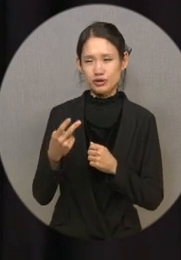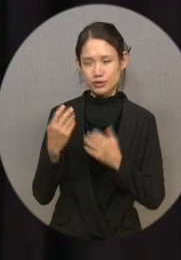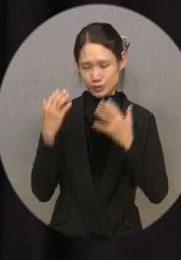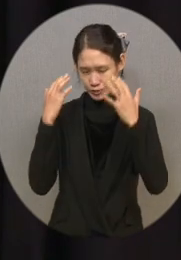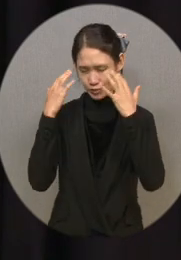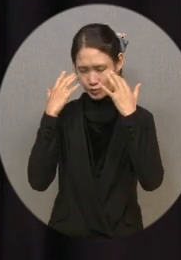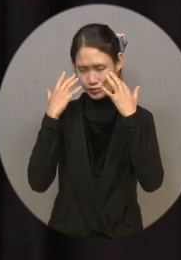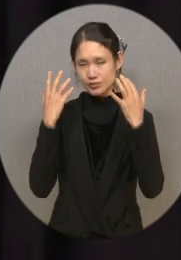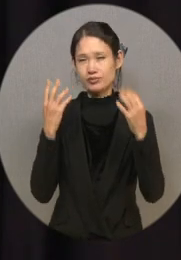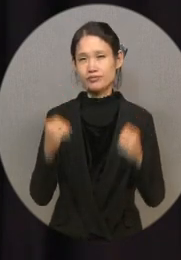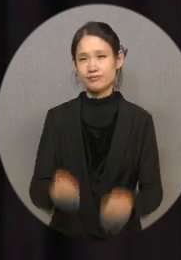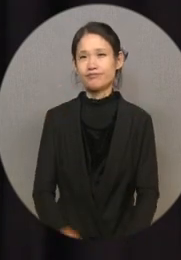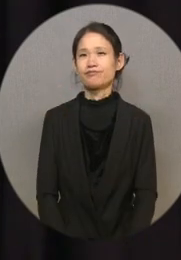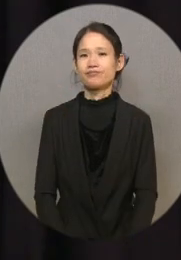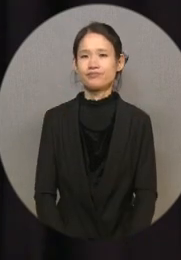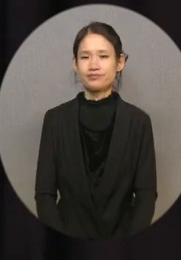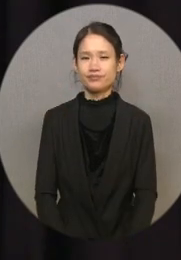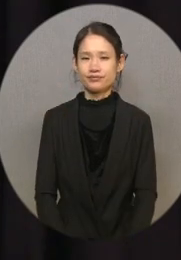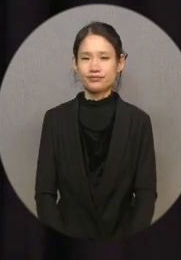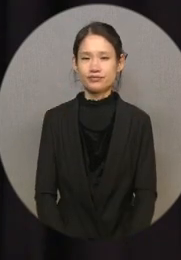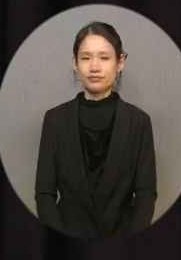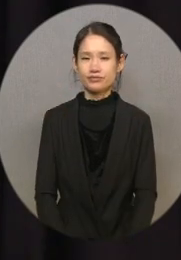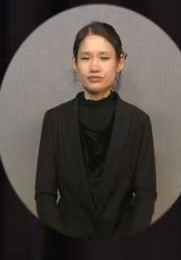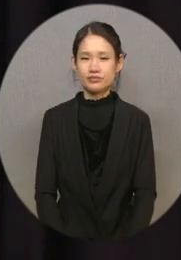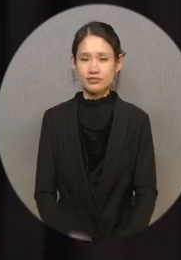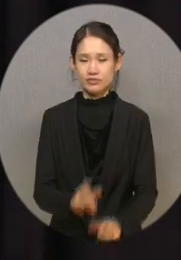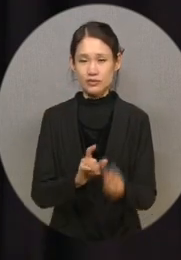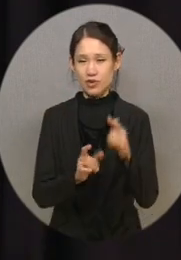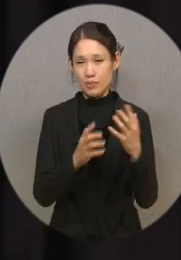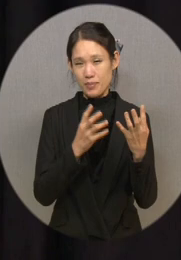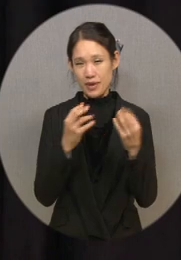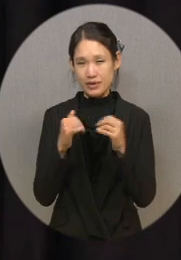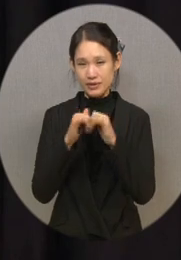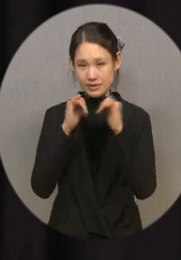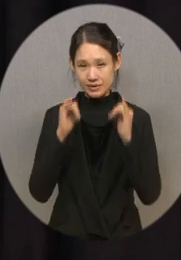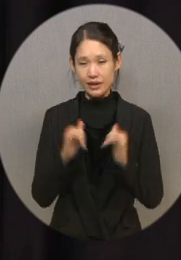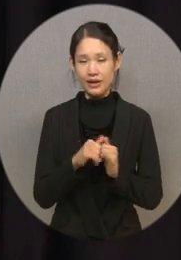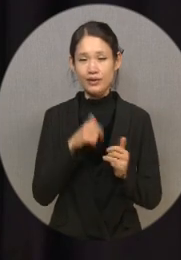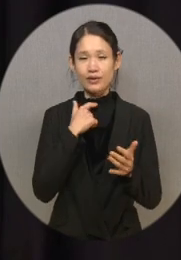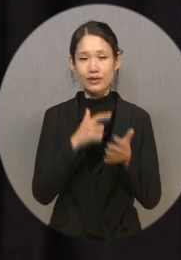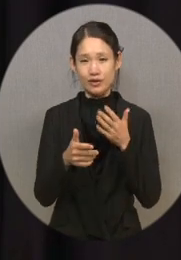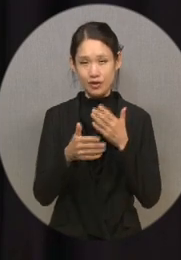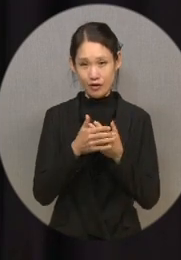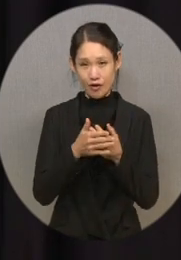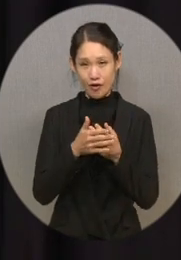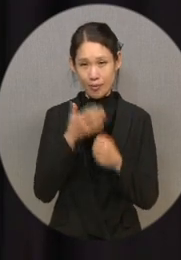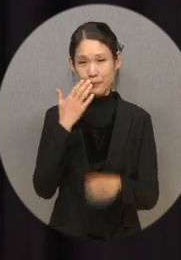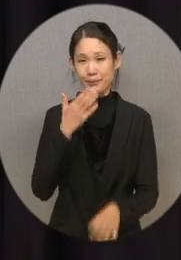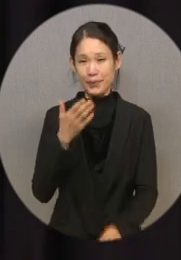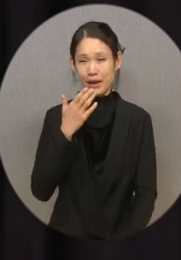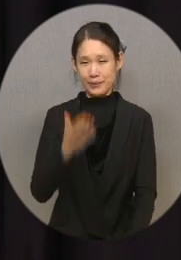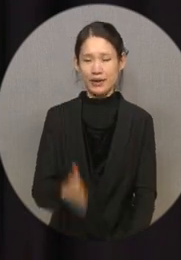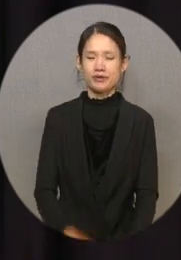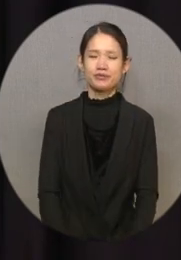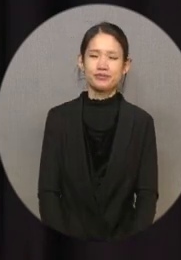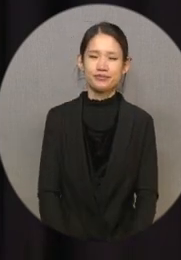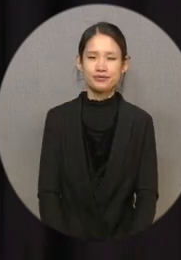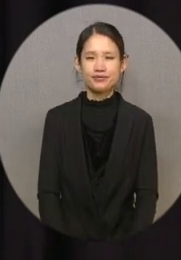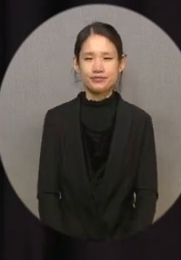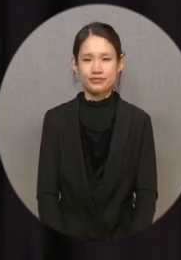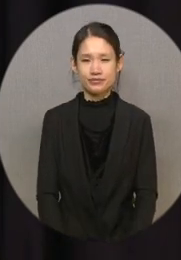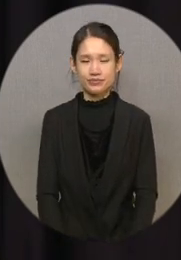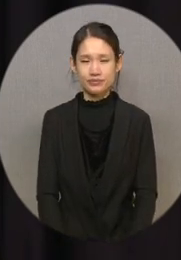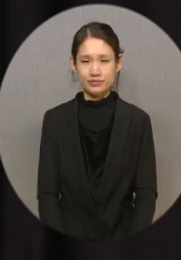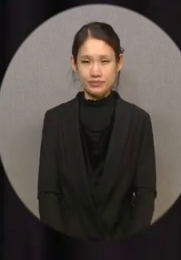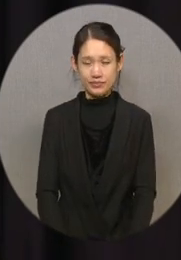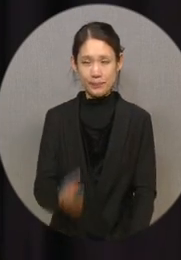네, 그래서 보다도 많은 그 사회 경험을 할 수 있었다고 봐요.